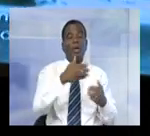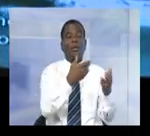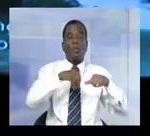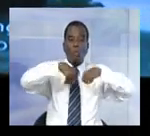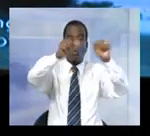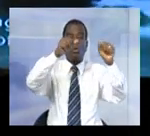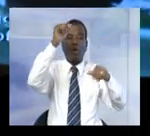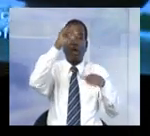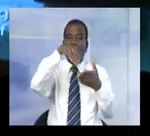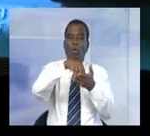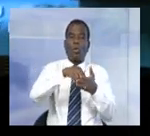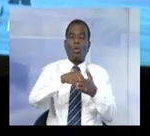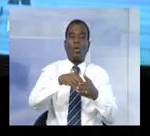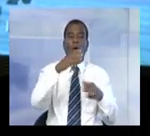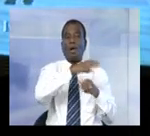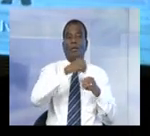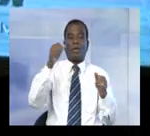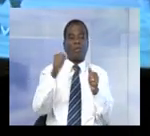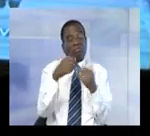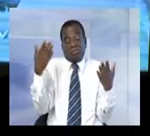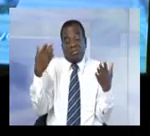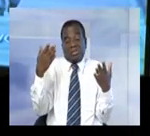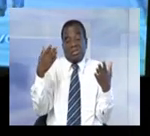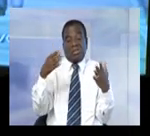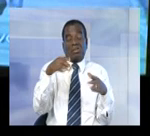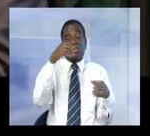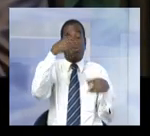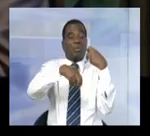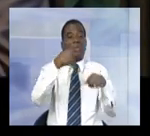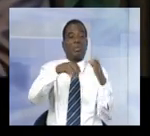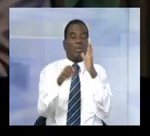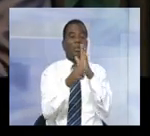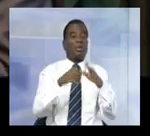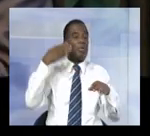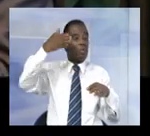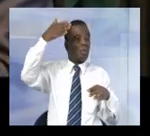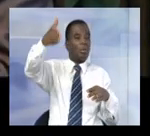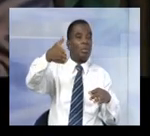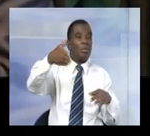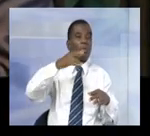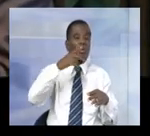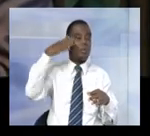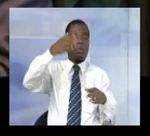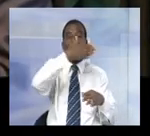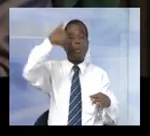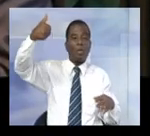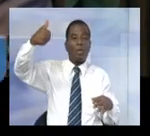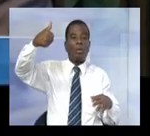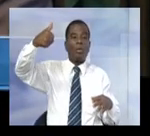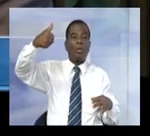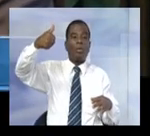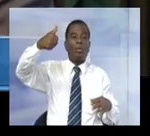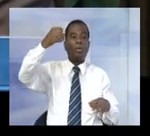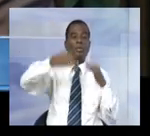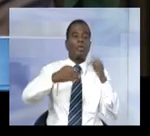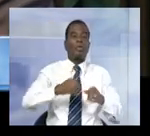poursuivre cette lancée en dépit de l'environnement économique mondial mitigé. Les perspectives seraient encore meilleures si